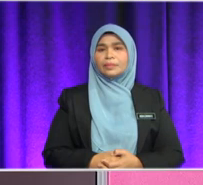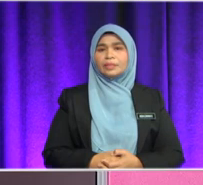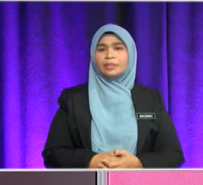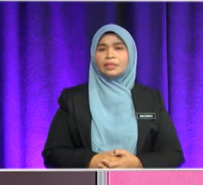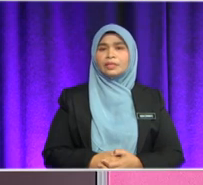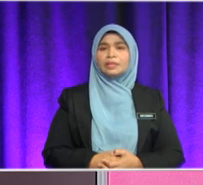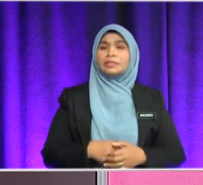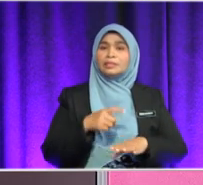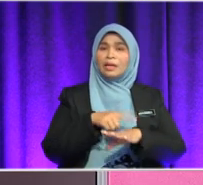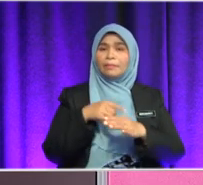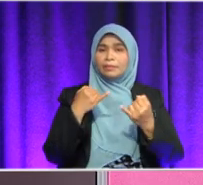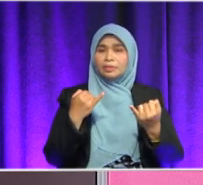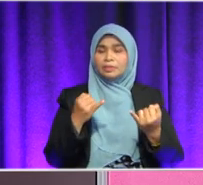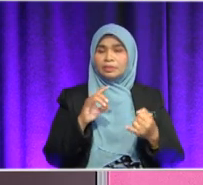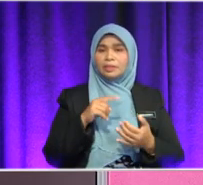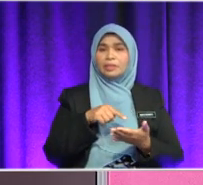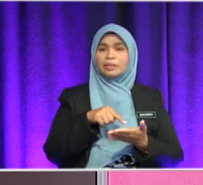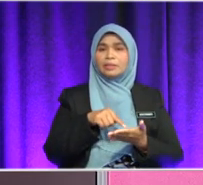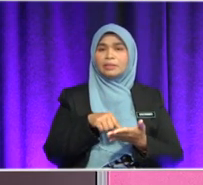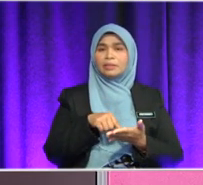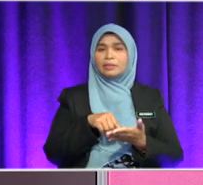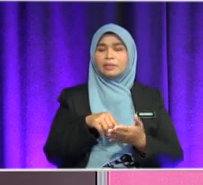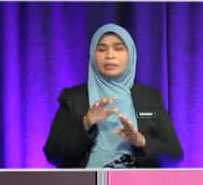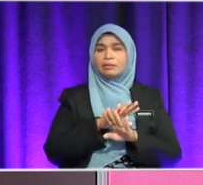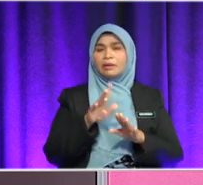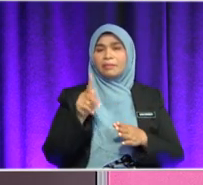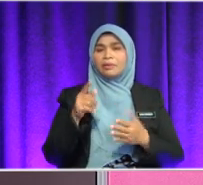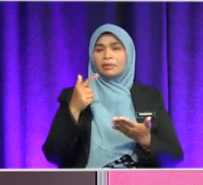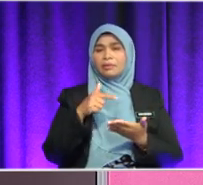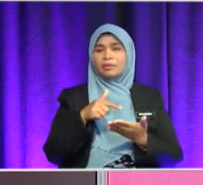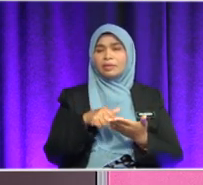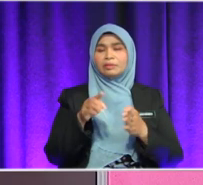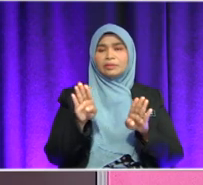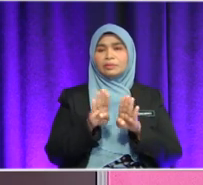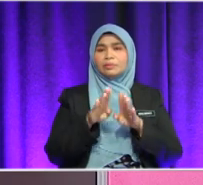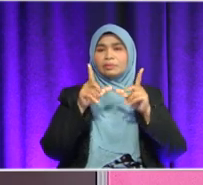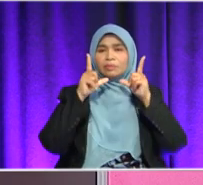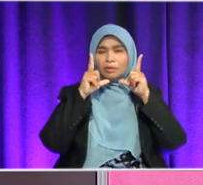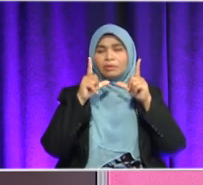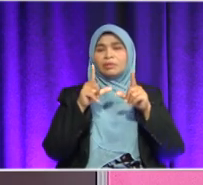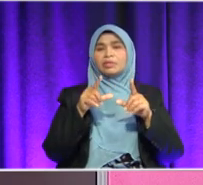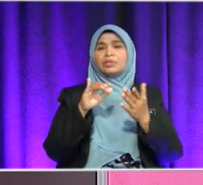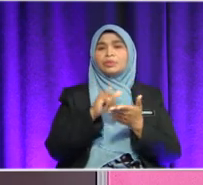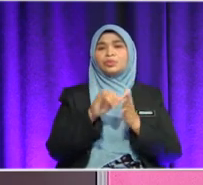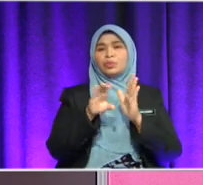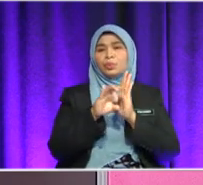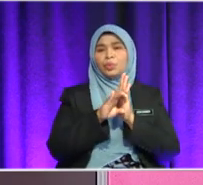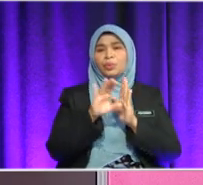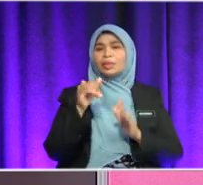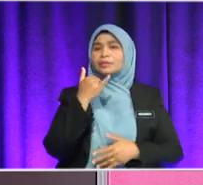zaman sekarang ini tidak perlu lagi menutup aurat itu persembahan dari sudut